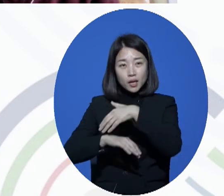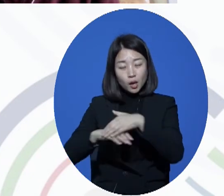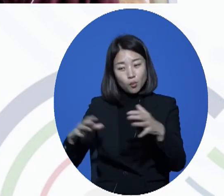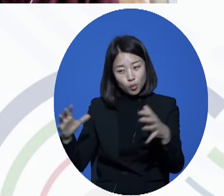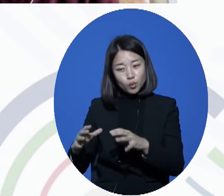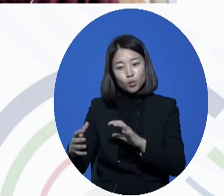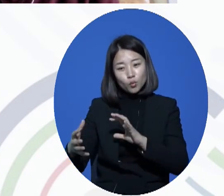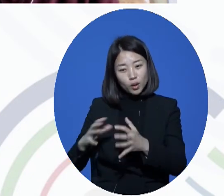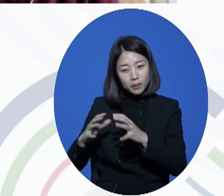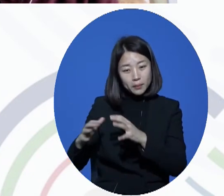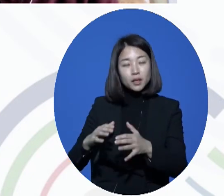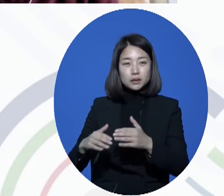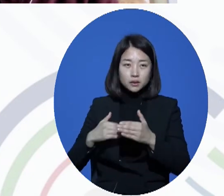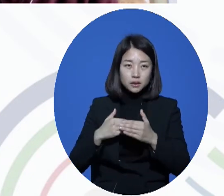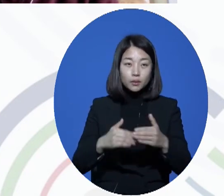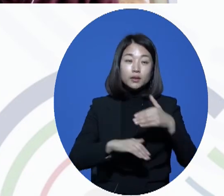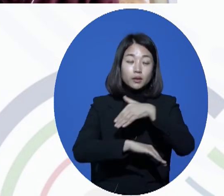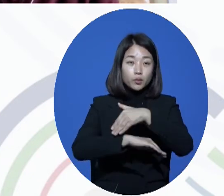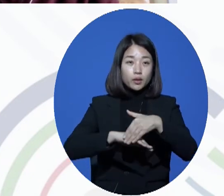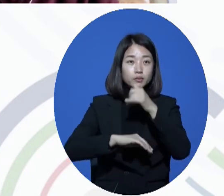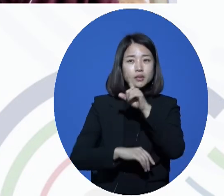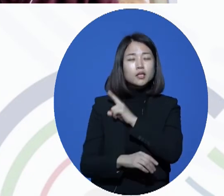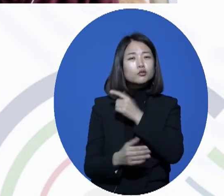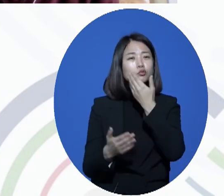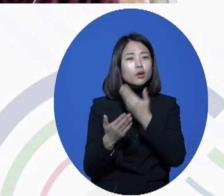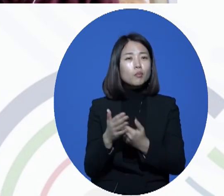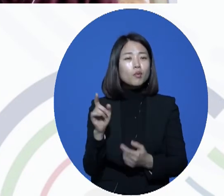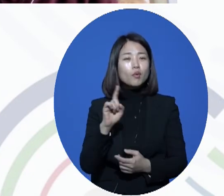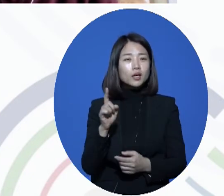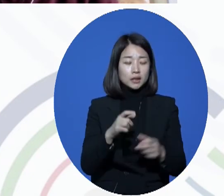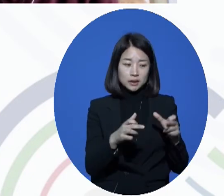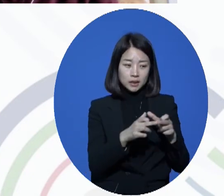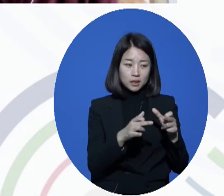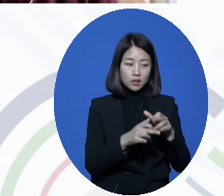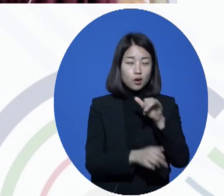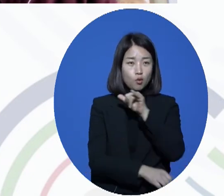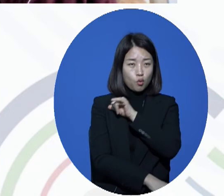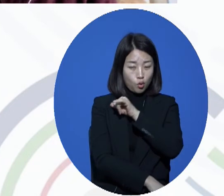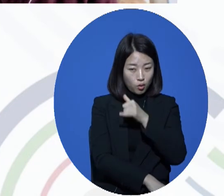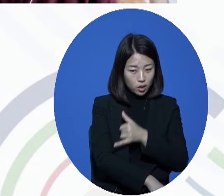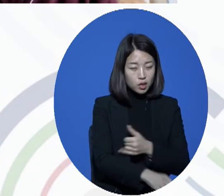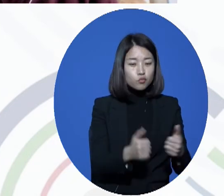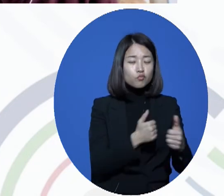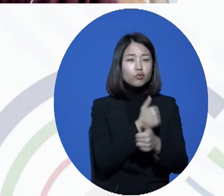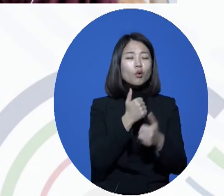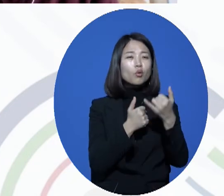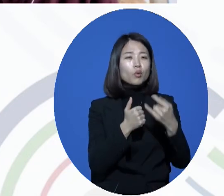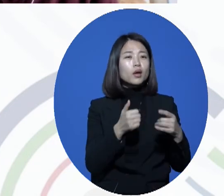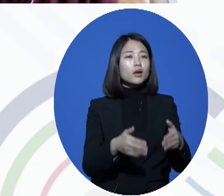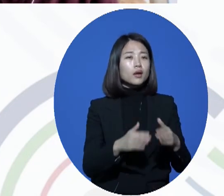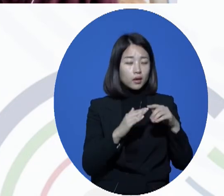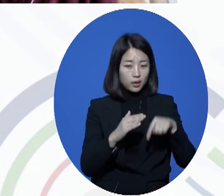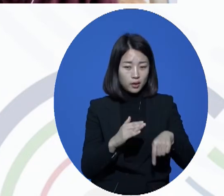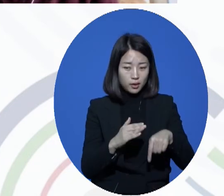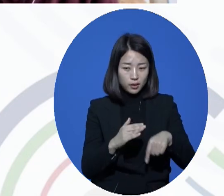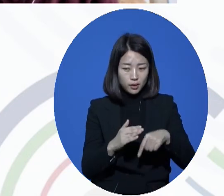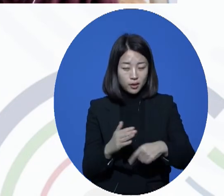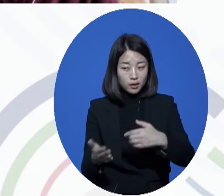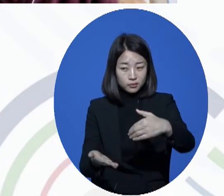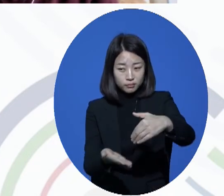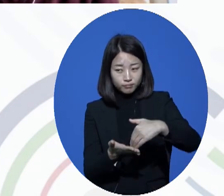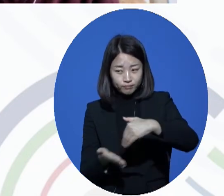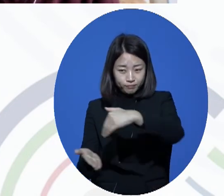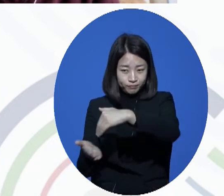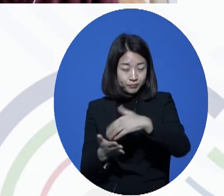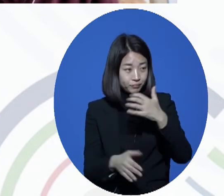계획하고 전개를 하게 되었는데 가장 중요한 것은 장애인권리위원회에 이런 내용들을 제대로 전달을